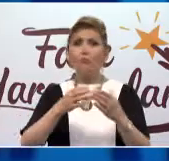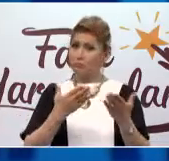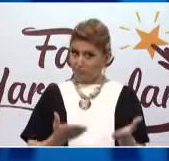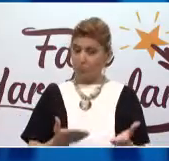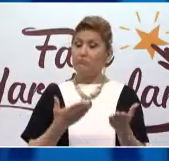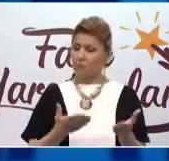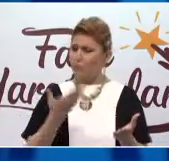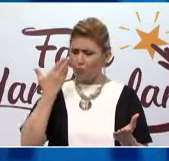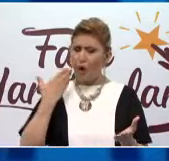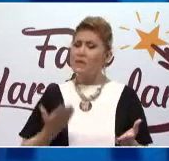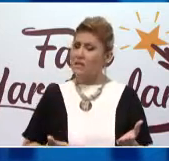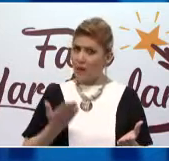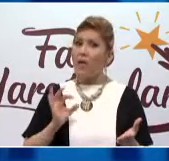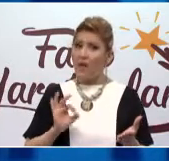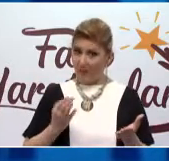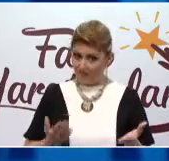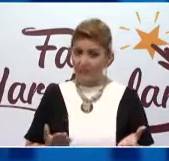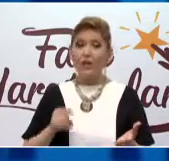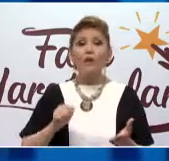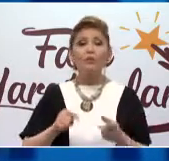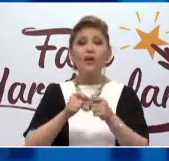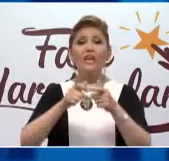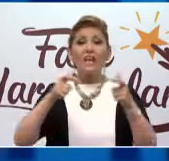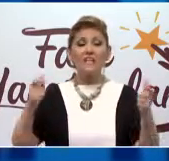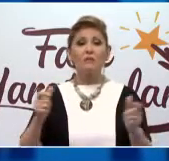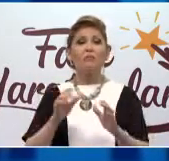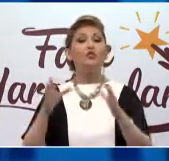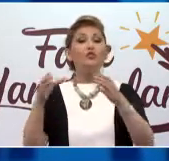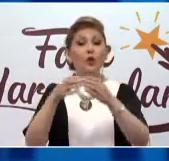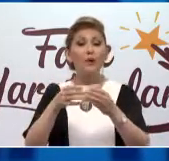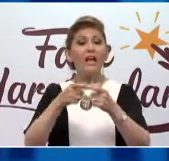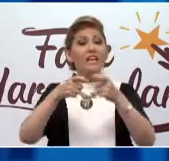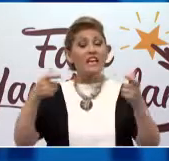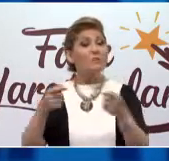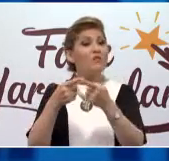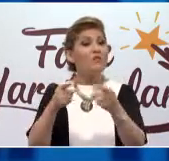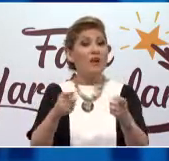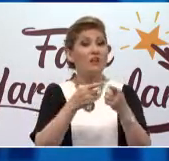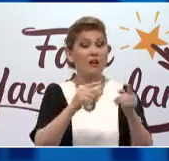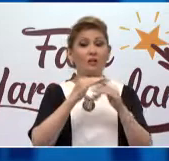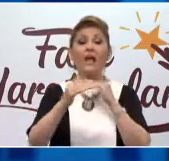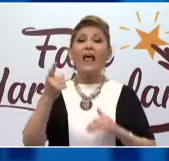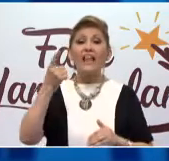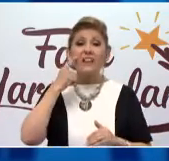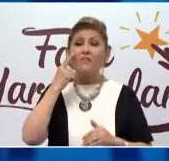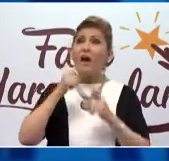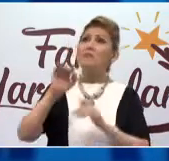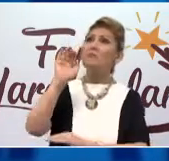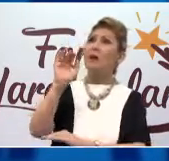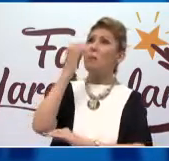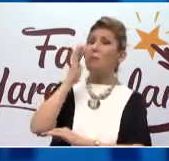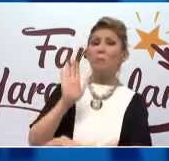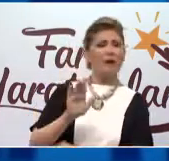evet muazzam. Evet. Bu tabii gelişmiş toplum, gelişmekte olan toplum farkıdır bu. Devletten her şeyi